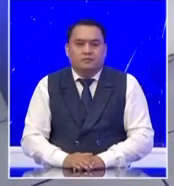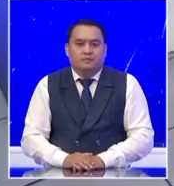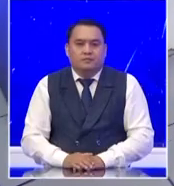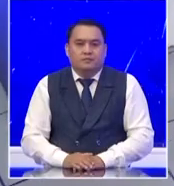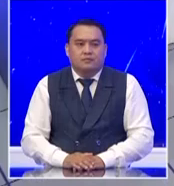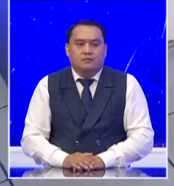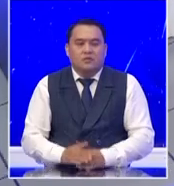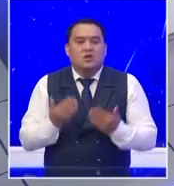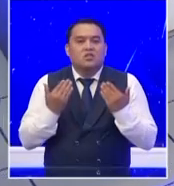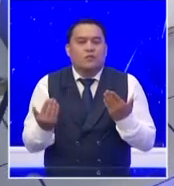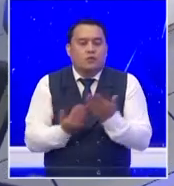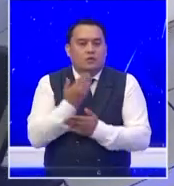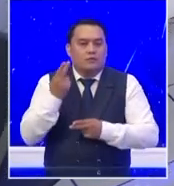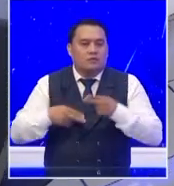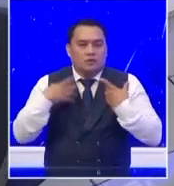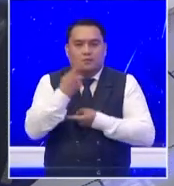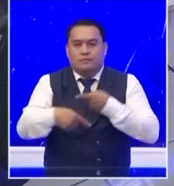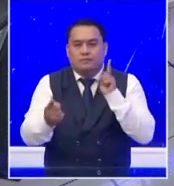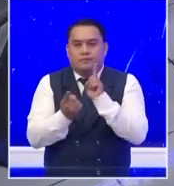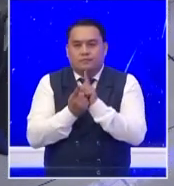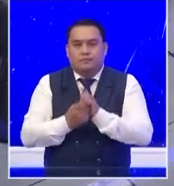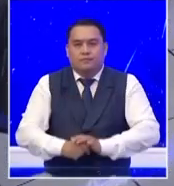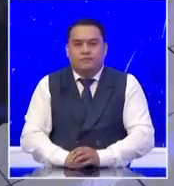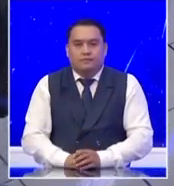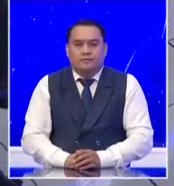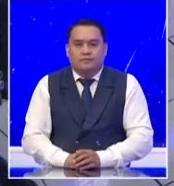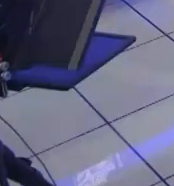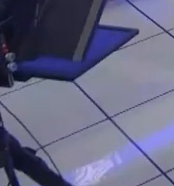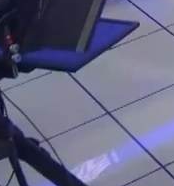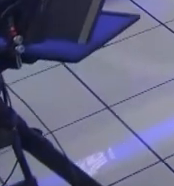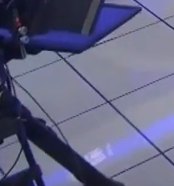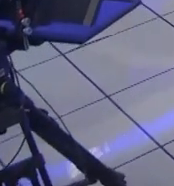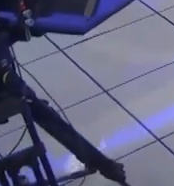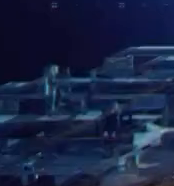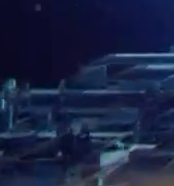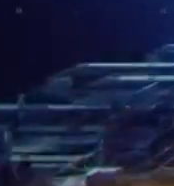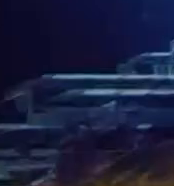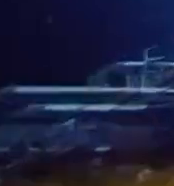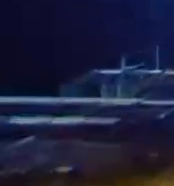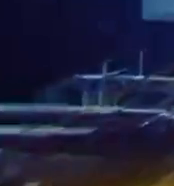Это была вся информация к этому часу. Спасибо за внимание. До свидания.